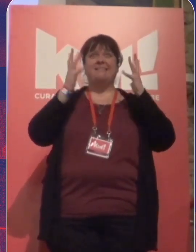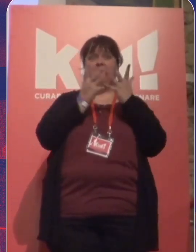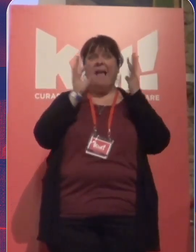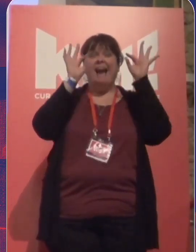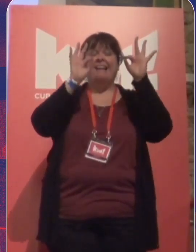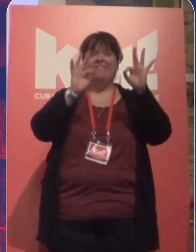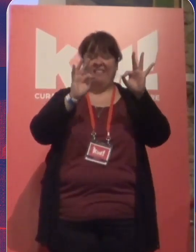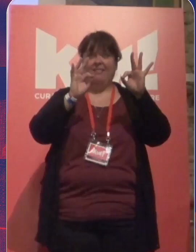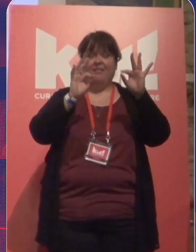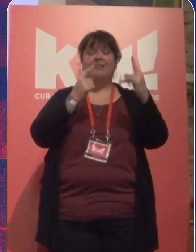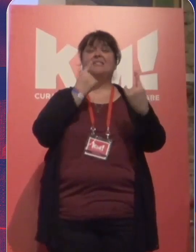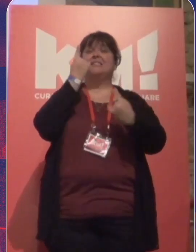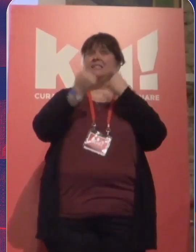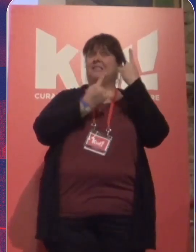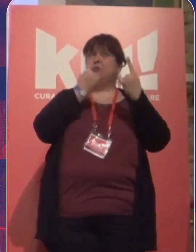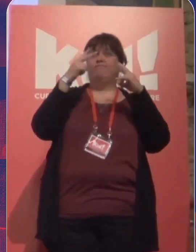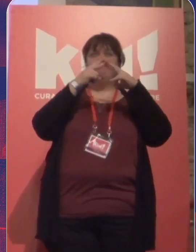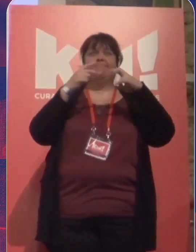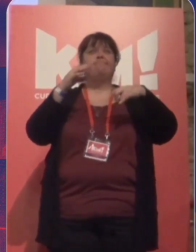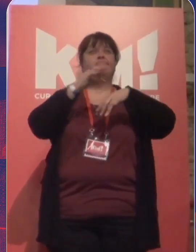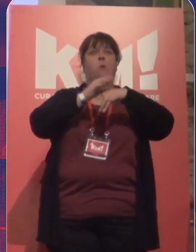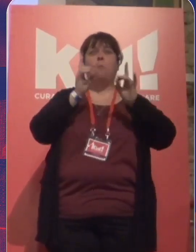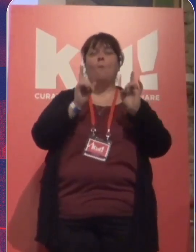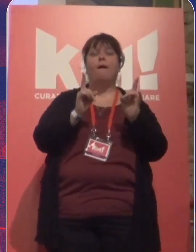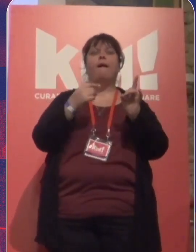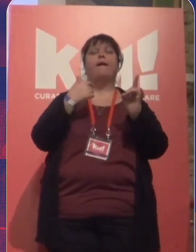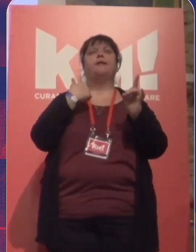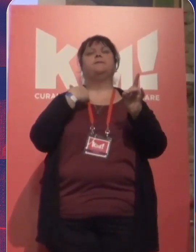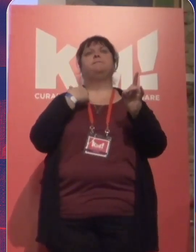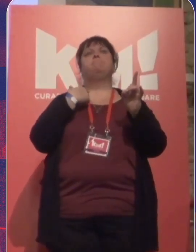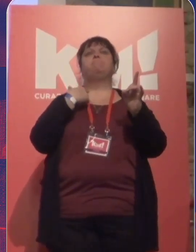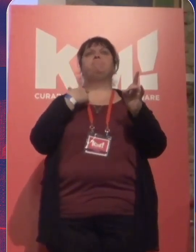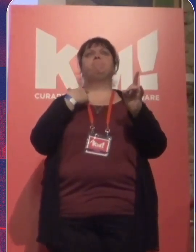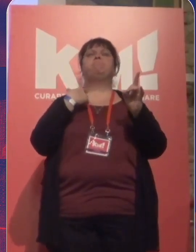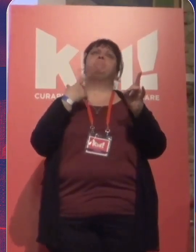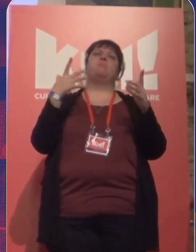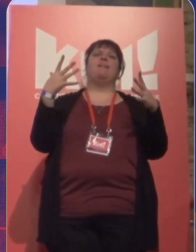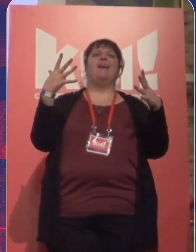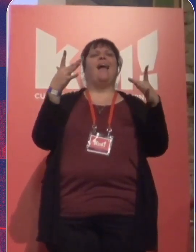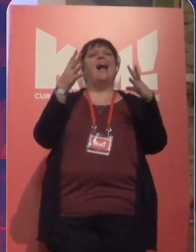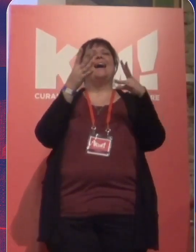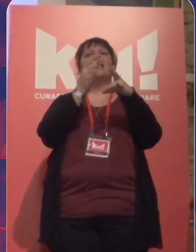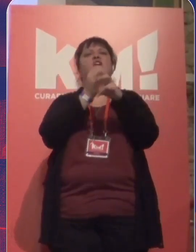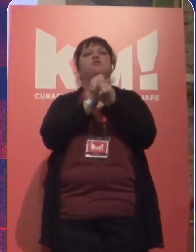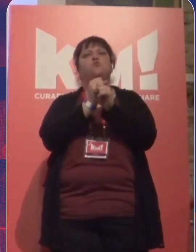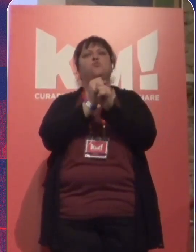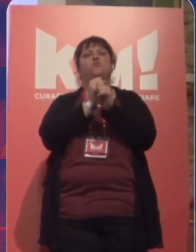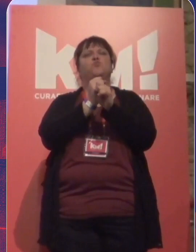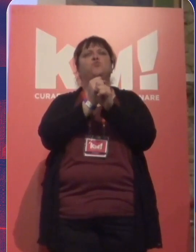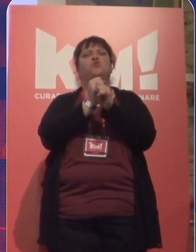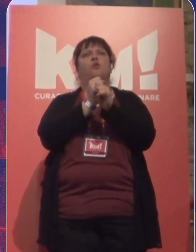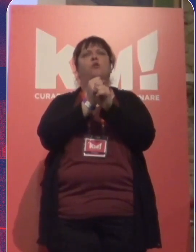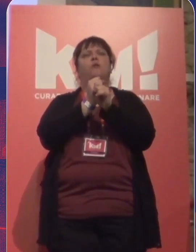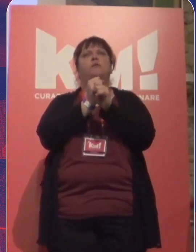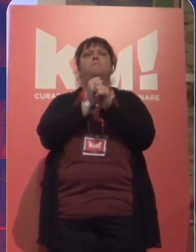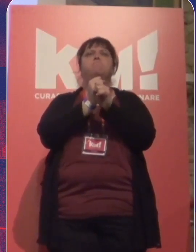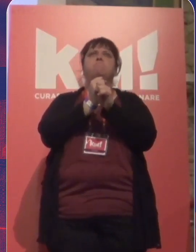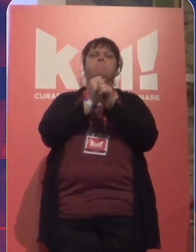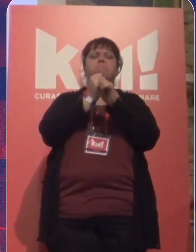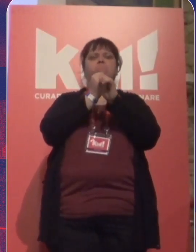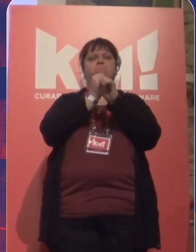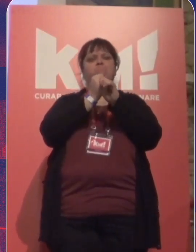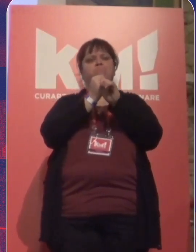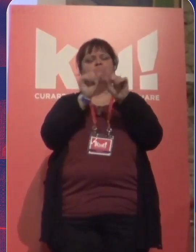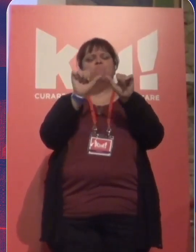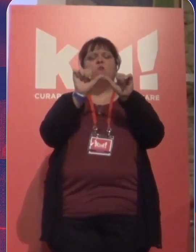con un cambio di paradigma che ha caratterizzato diciamo non solo la vita collettiva politica degli ultimi 30